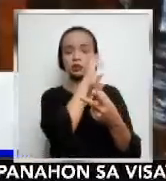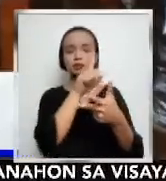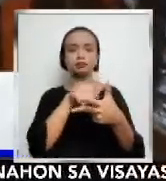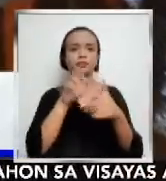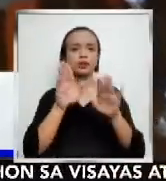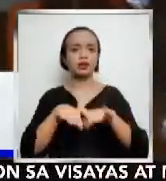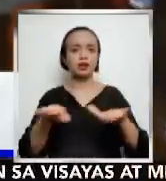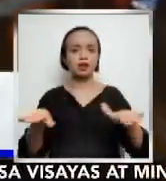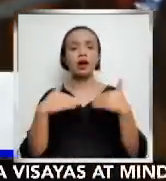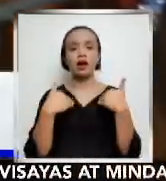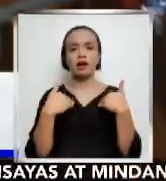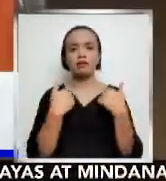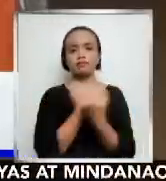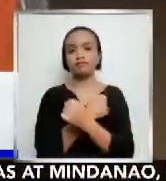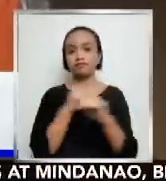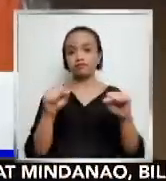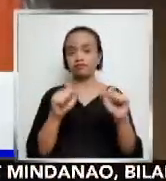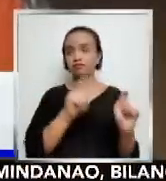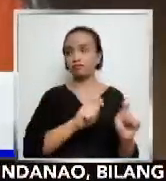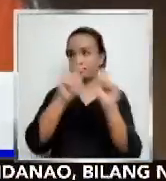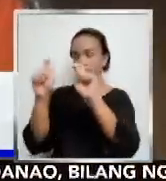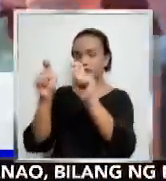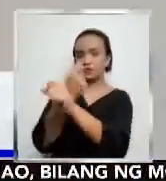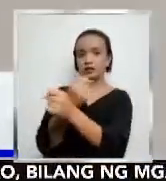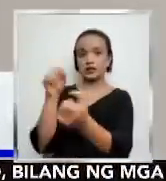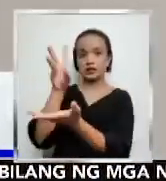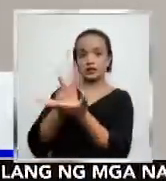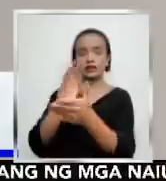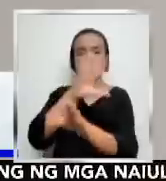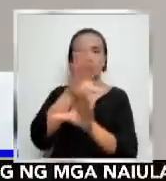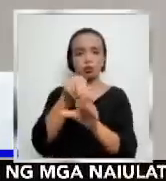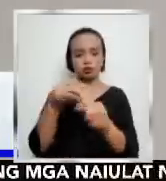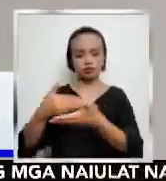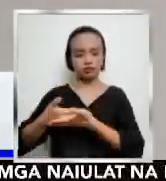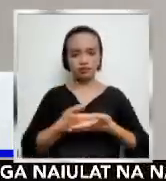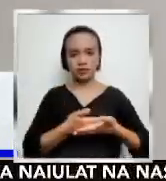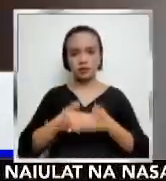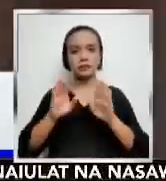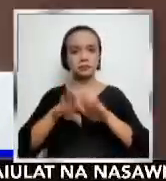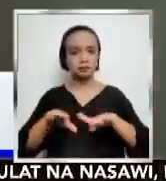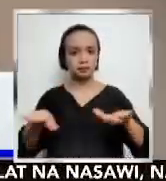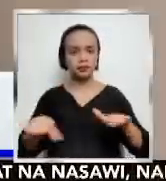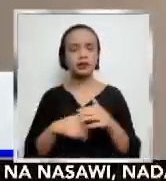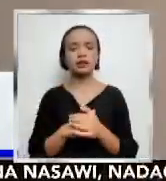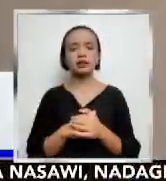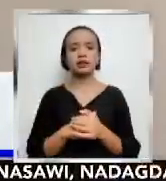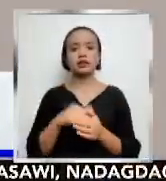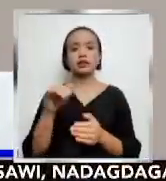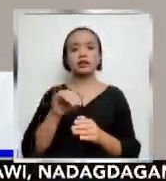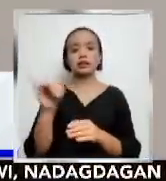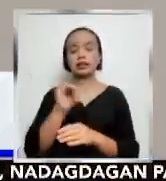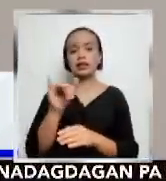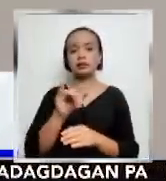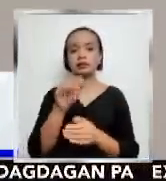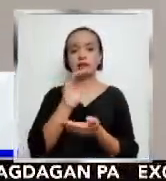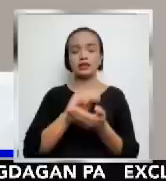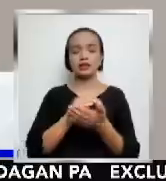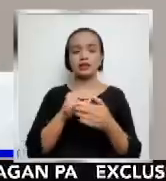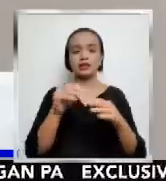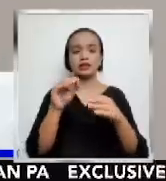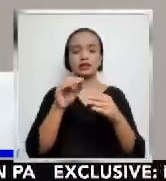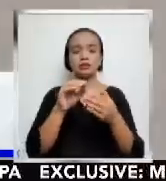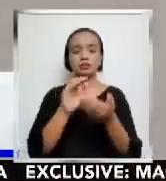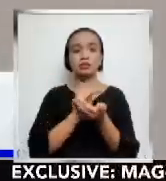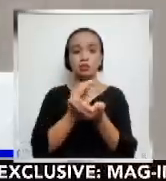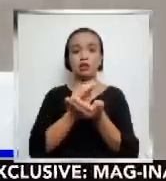din sa Lamitan, Basilan, kabilang ang mga bata at sanggol. Naglikas din sa Dipolog, Zamboanga del Norte dahil sa pag-apaw ng ilog sa